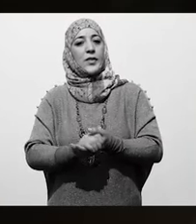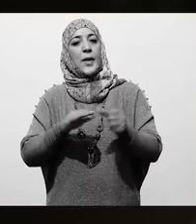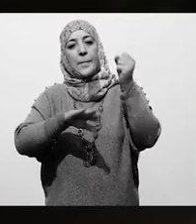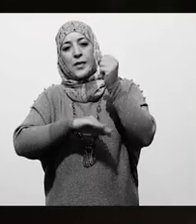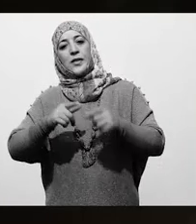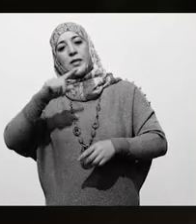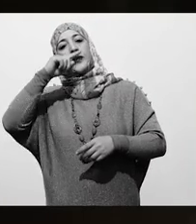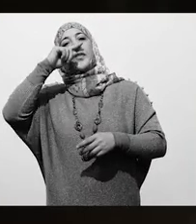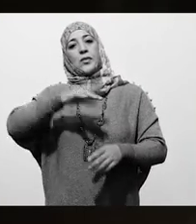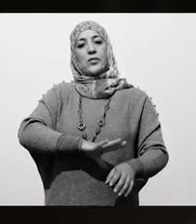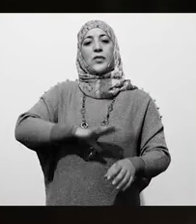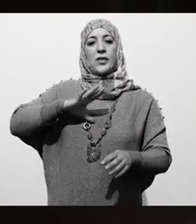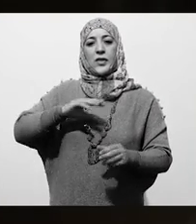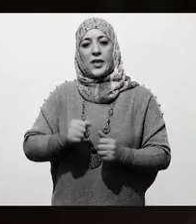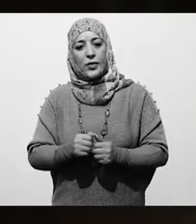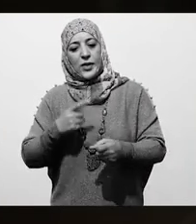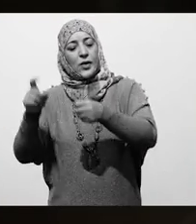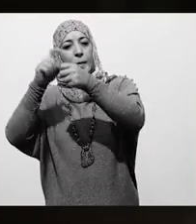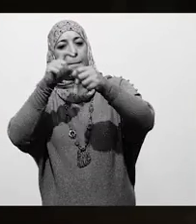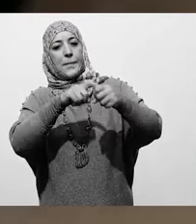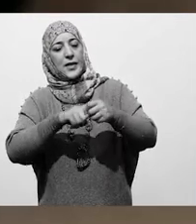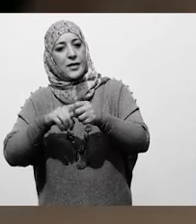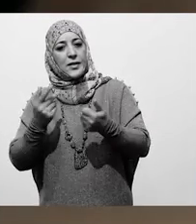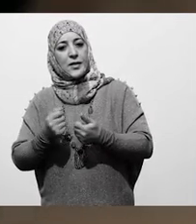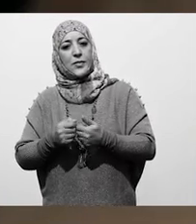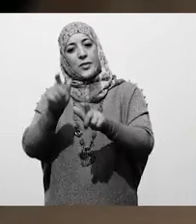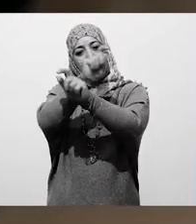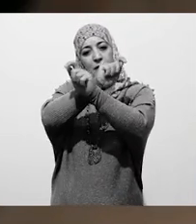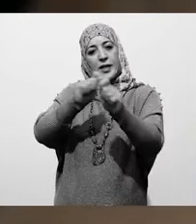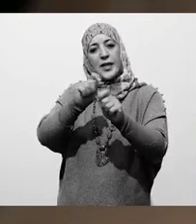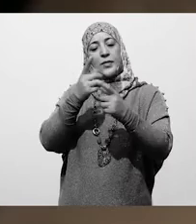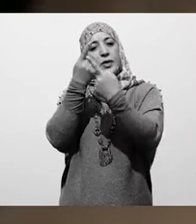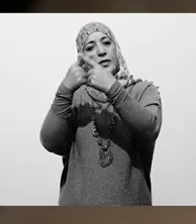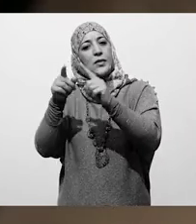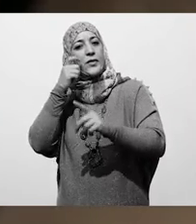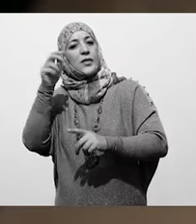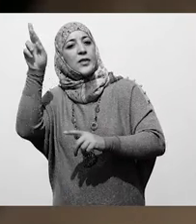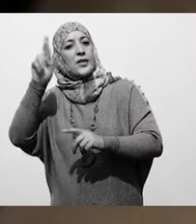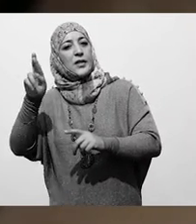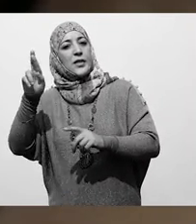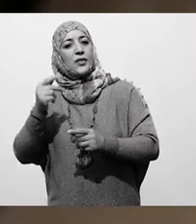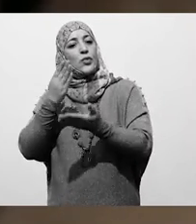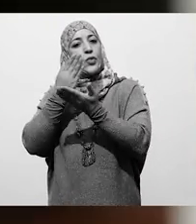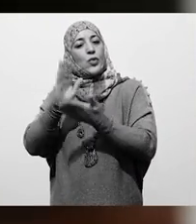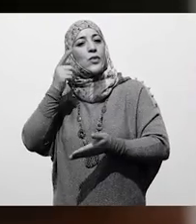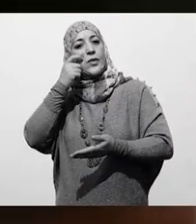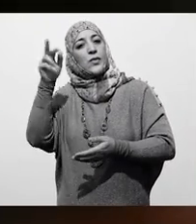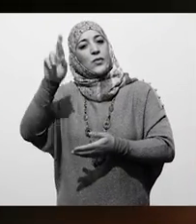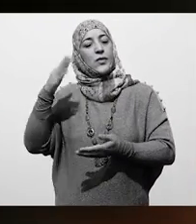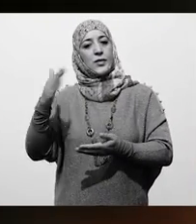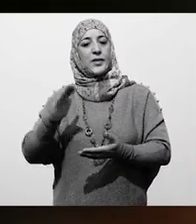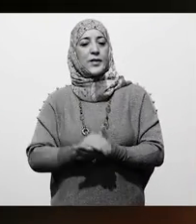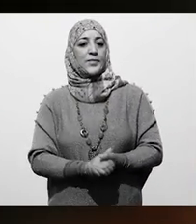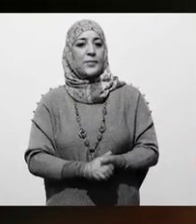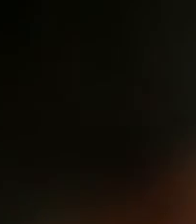La dignité, l'autonomie, la participation, le respect de la différence, la non-discrimination. Ces